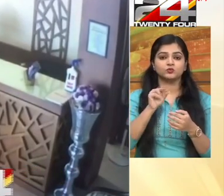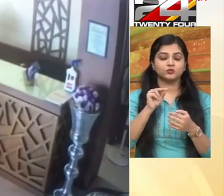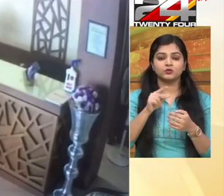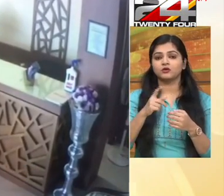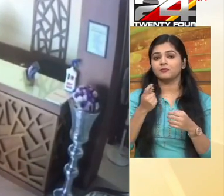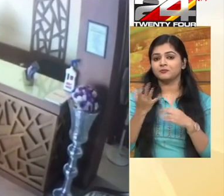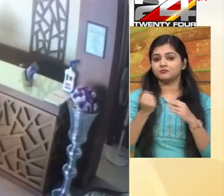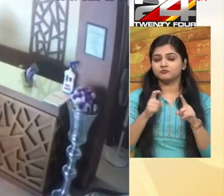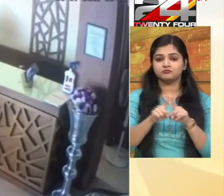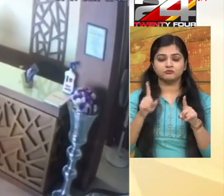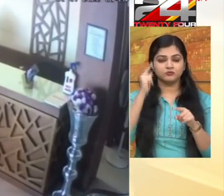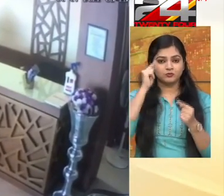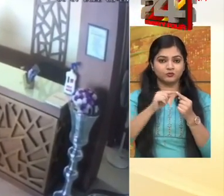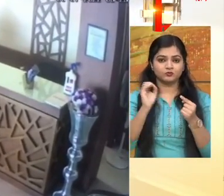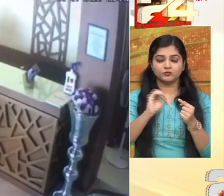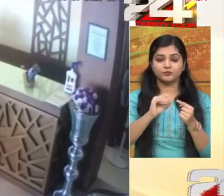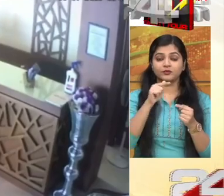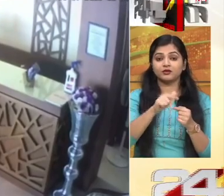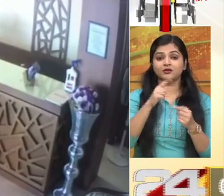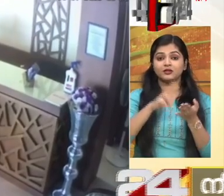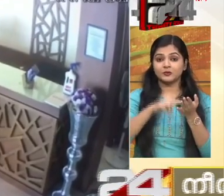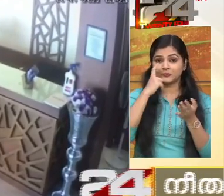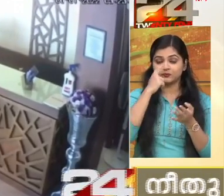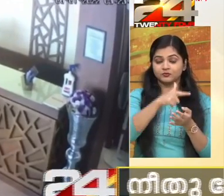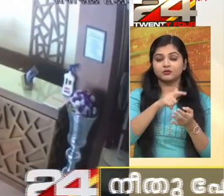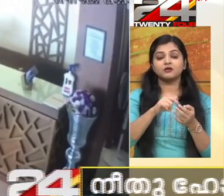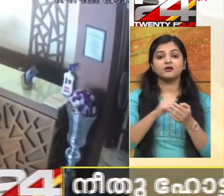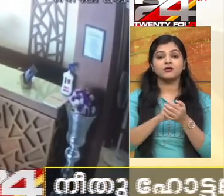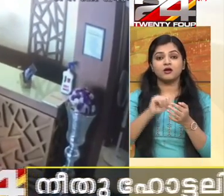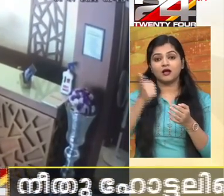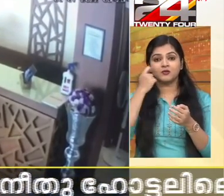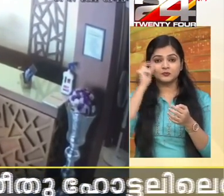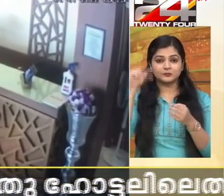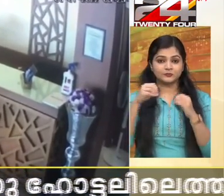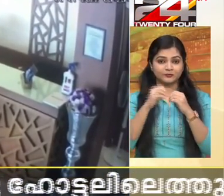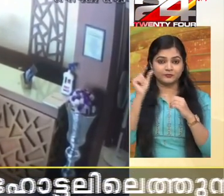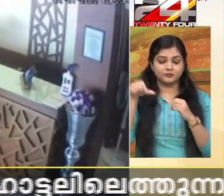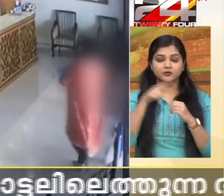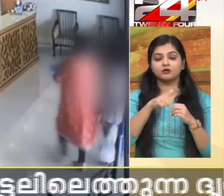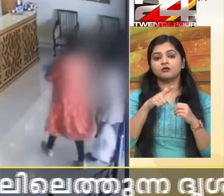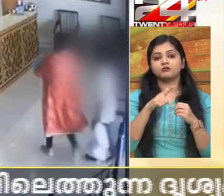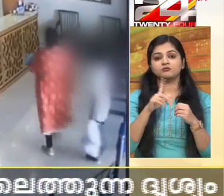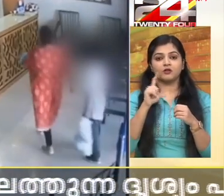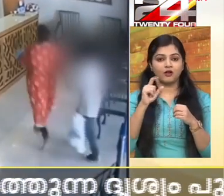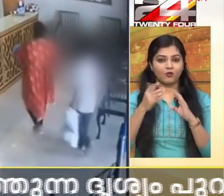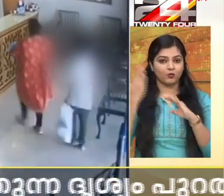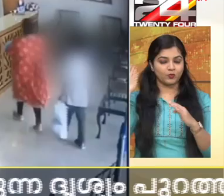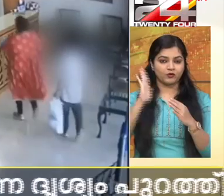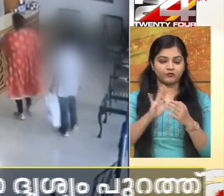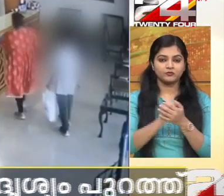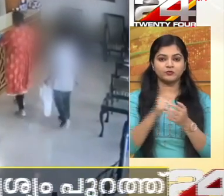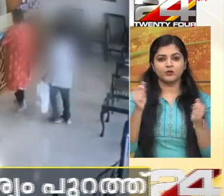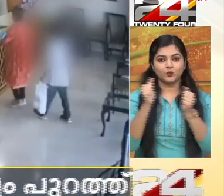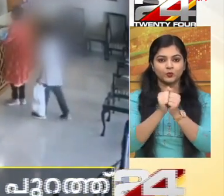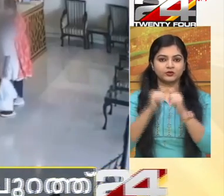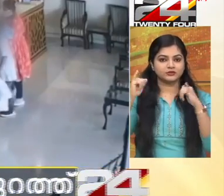എറണാകുളത്തുള്ള ഇബ്രാഹിം ബാദുഷ എന്ന് പറയുന്ന യുവാവുമായി പ്രണയബന്ധമുണ്ടായിരുന്നു. തുടർന്ന് ഏറെ നാളായി ഇവർ ഒരുമിച്ചാണ് താമസിച്ചിരുന്നത്. ഈ ഘട്ടത്തിൽ നീതു